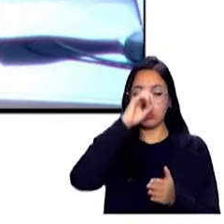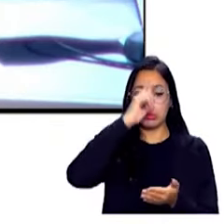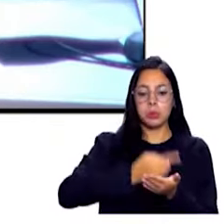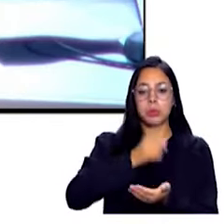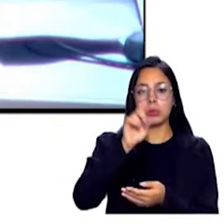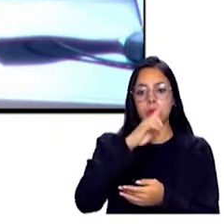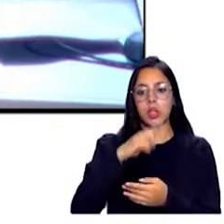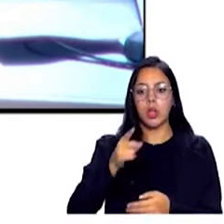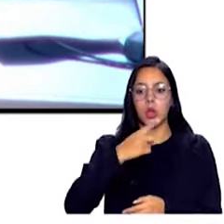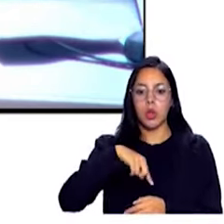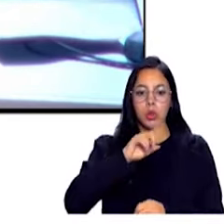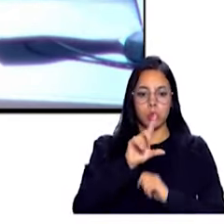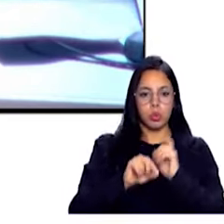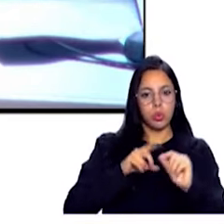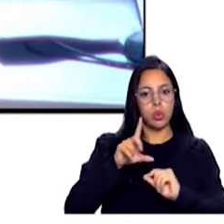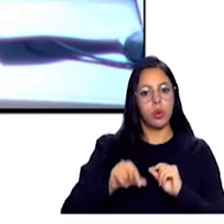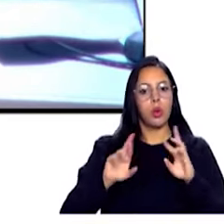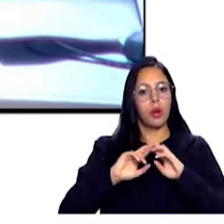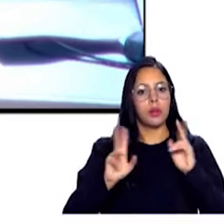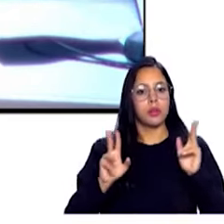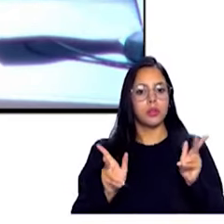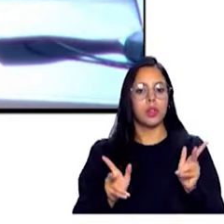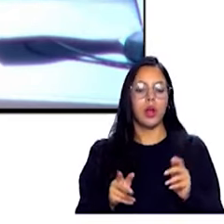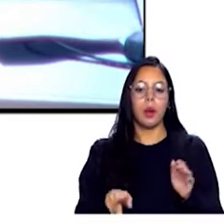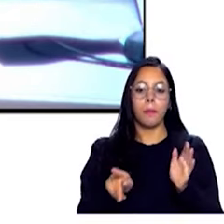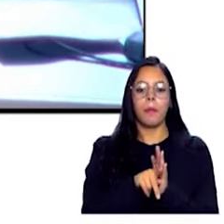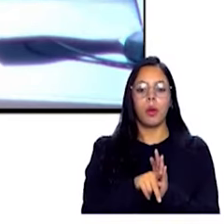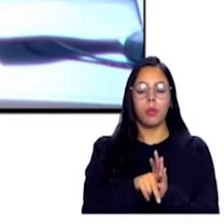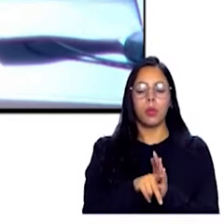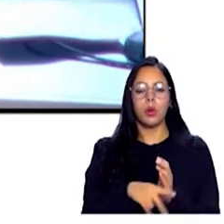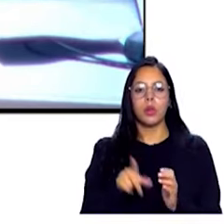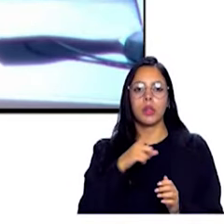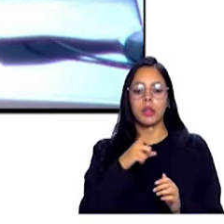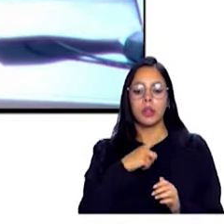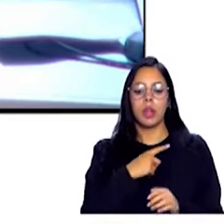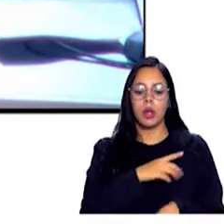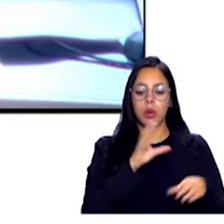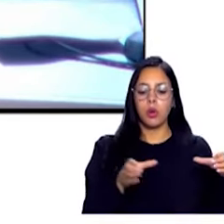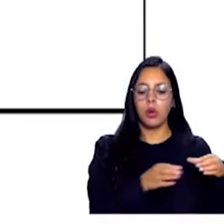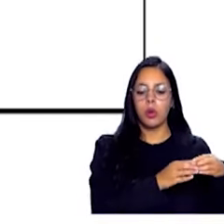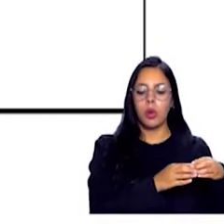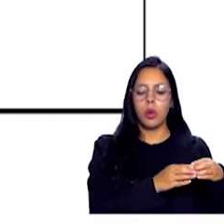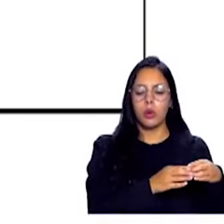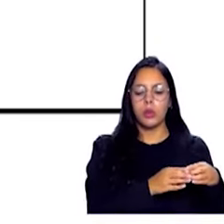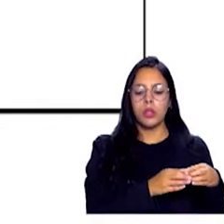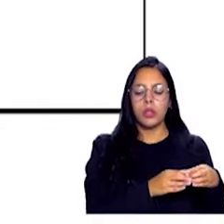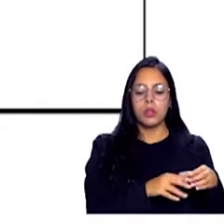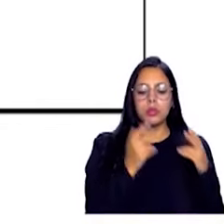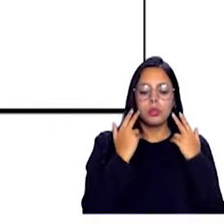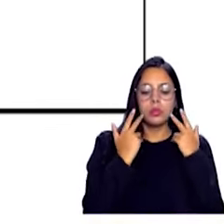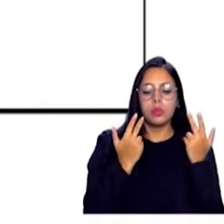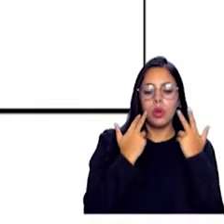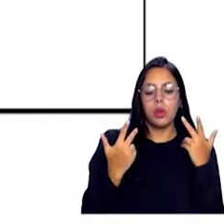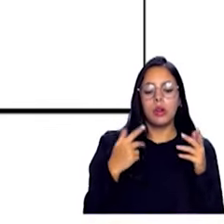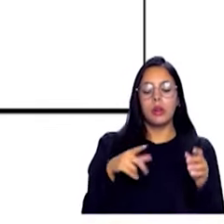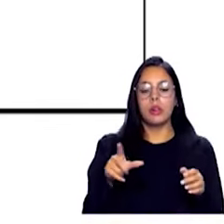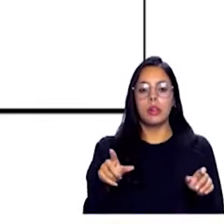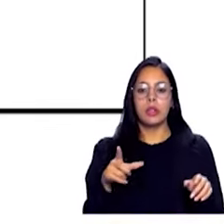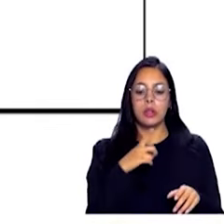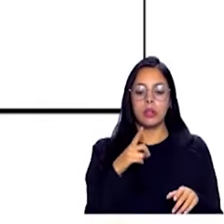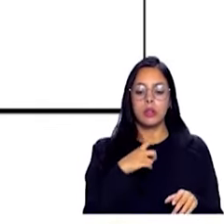circuits un circuit Court un circuit ordinaire ET un circuit approfondi le circuit